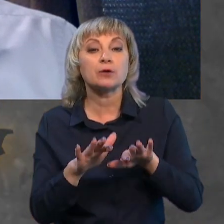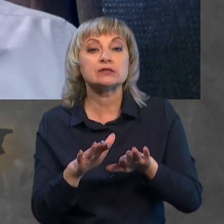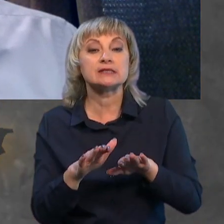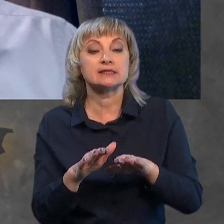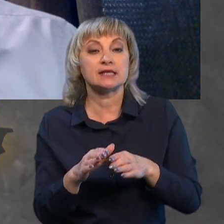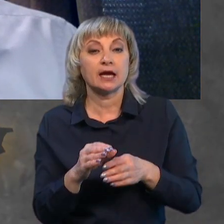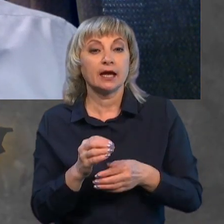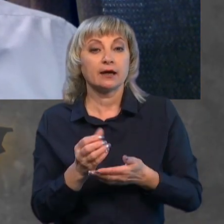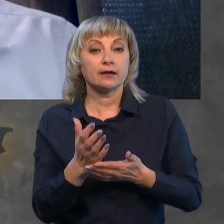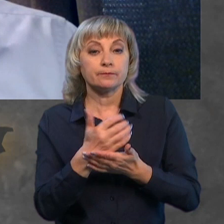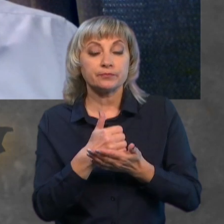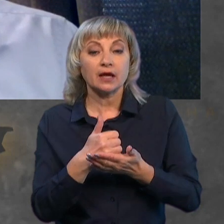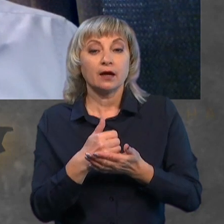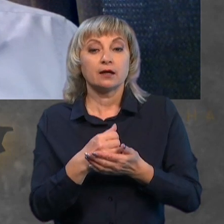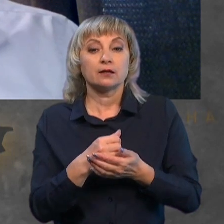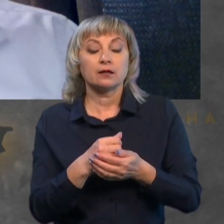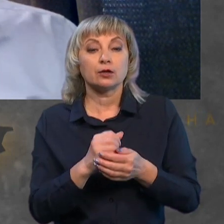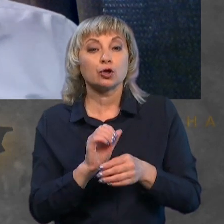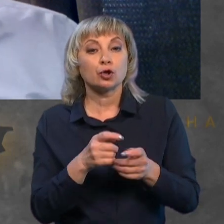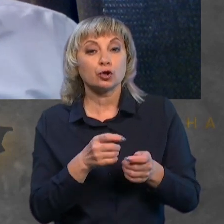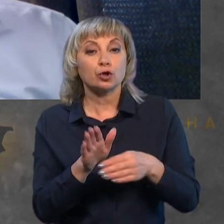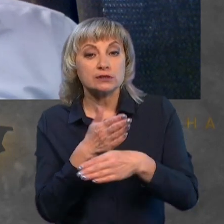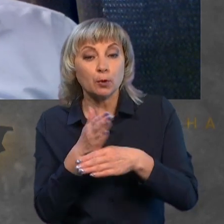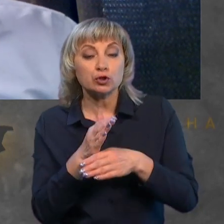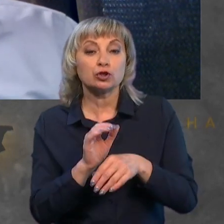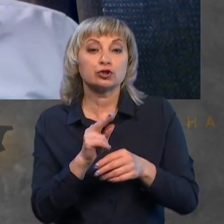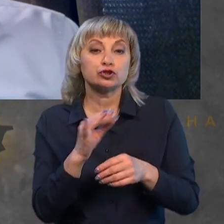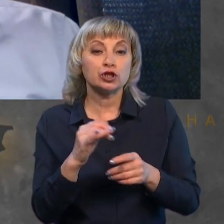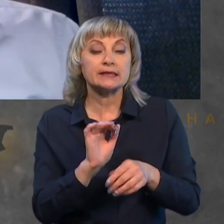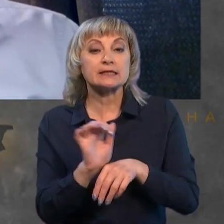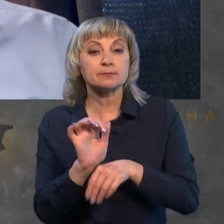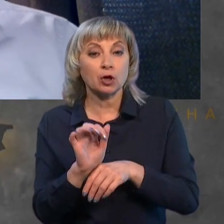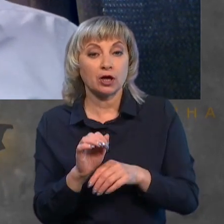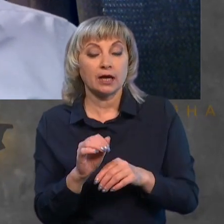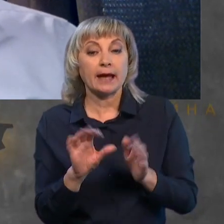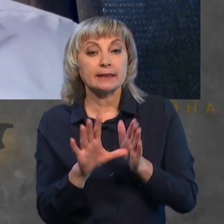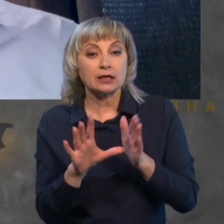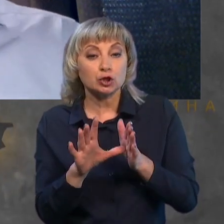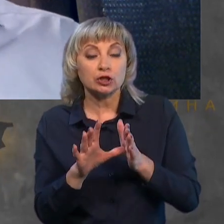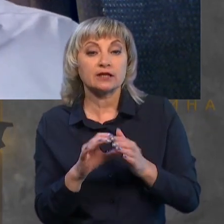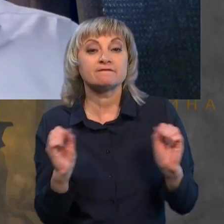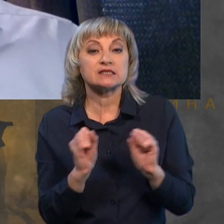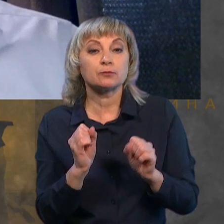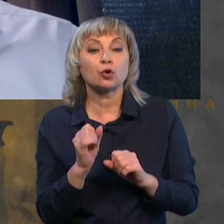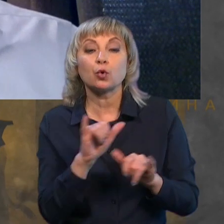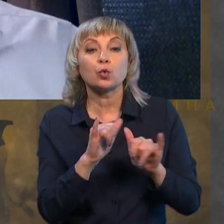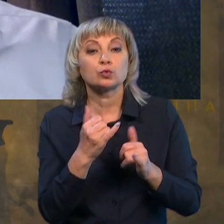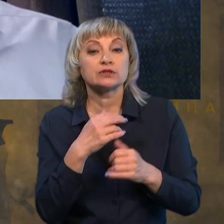генерації, розподілу чи транспортування електроенергії взимку? Куди, на вашу думку, найбільшу увагу зараз треба